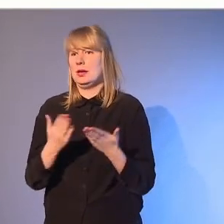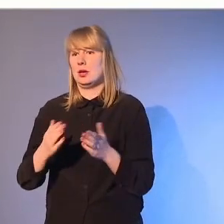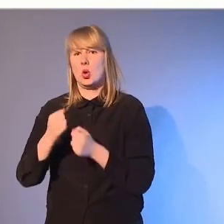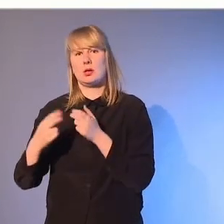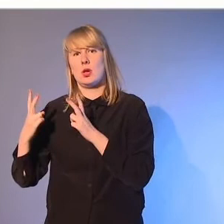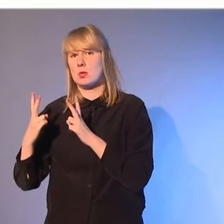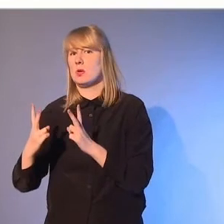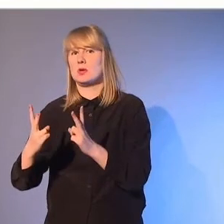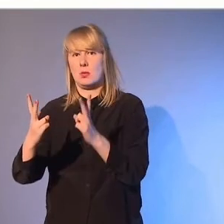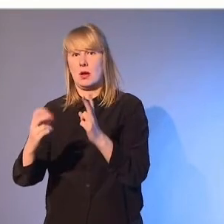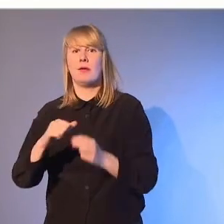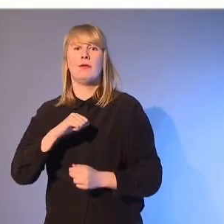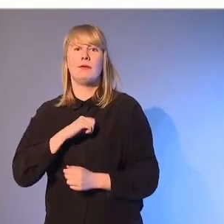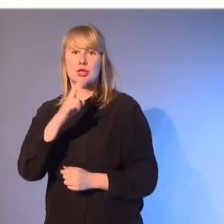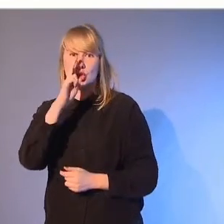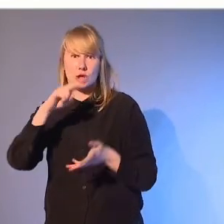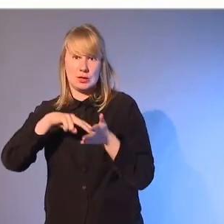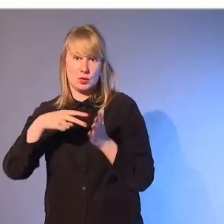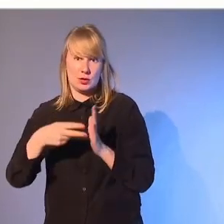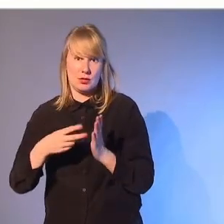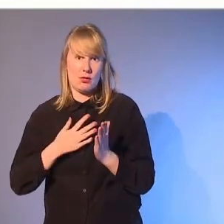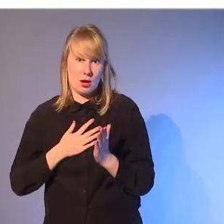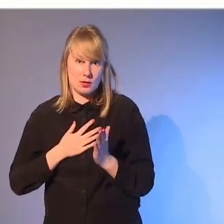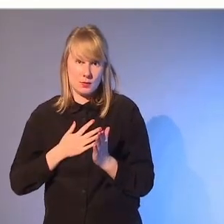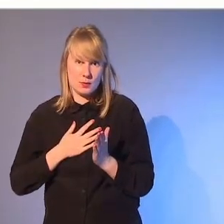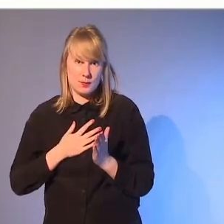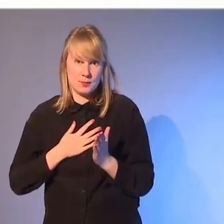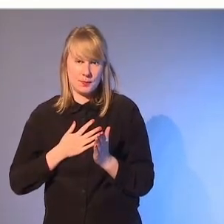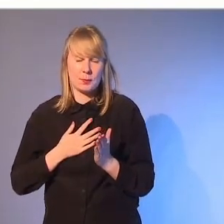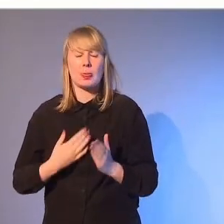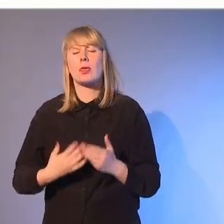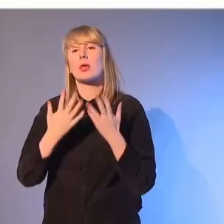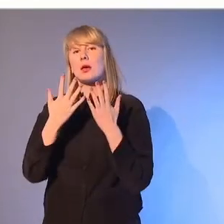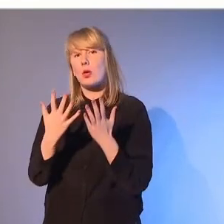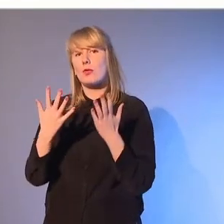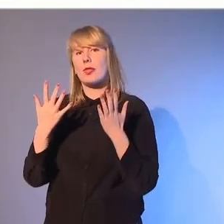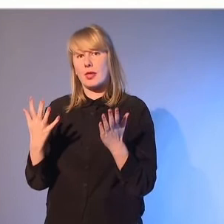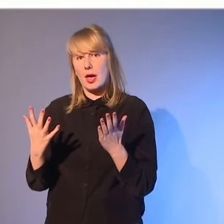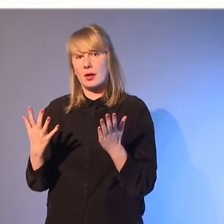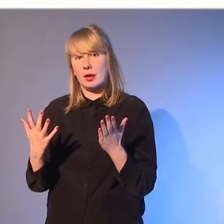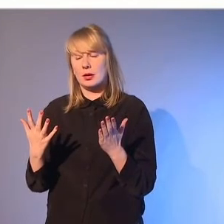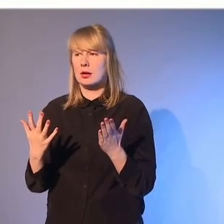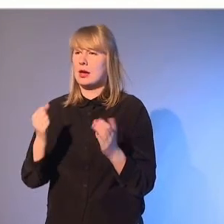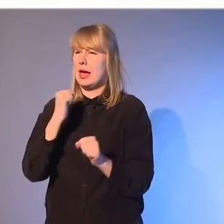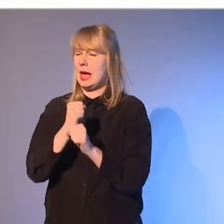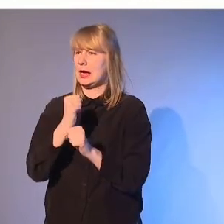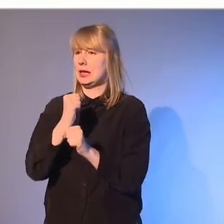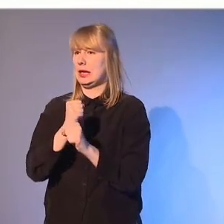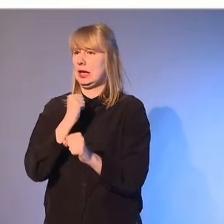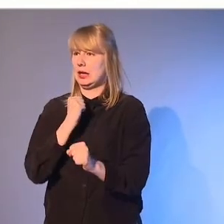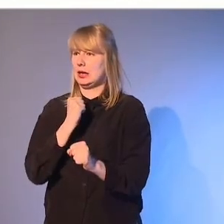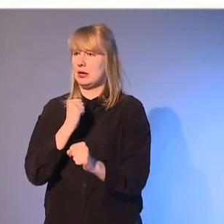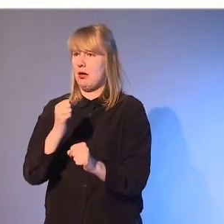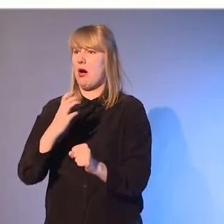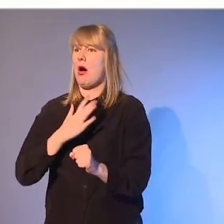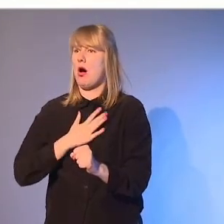samme tingene når man får en ny teknologi. Og da blir det ofte sånn at man egentlig bare